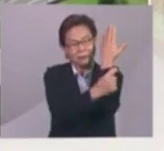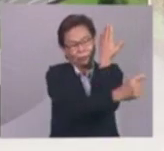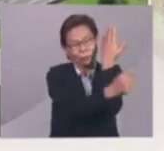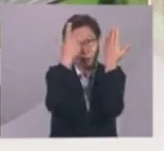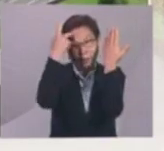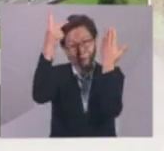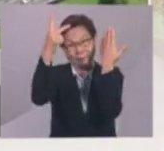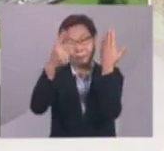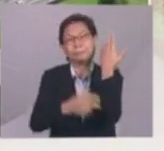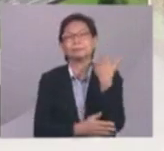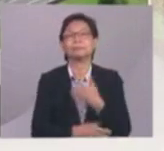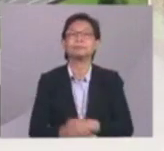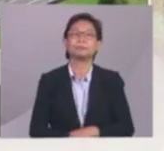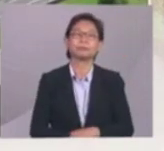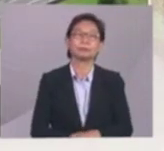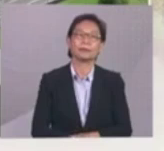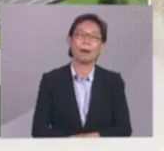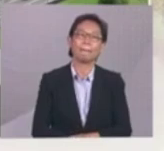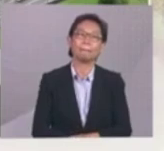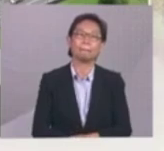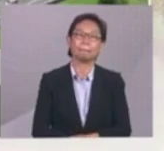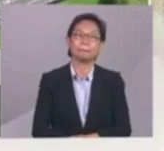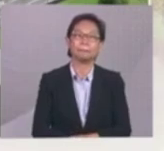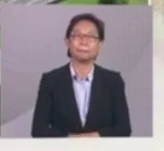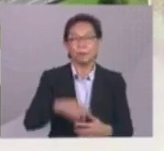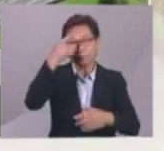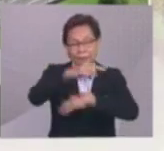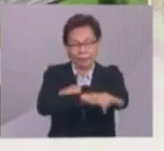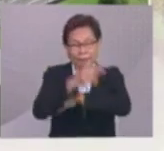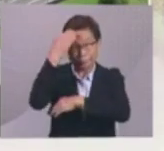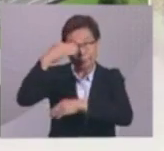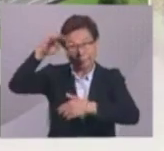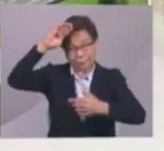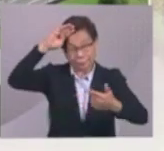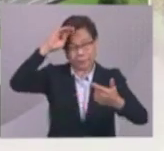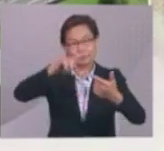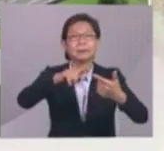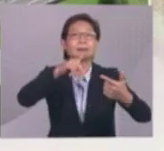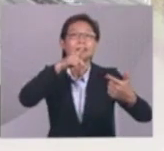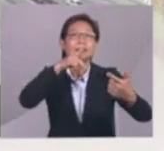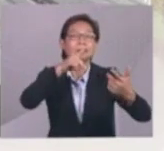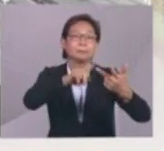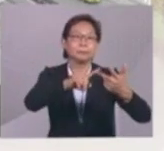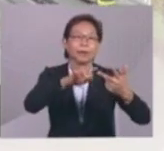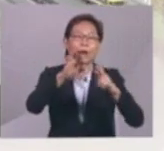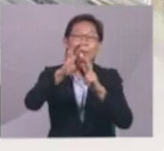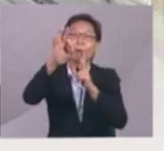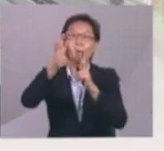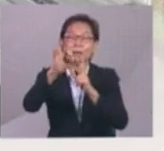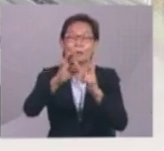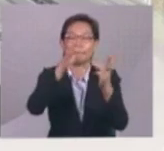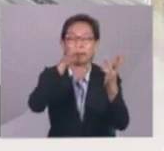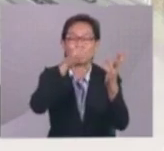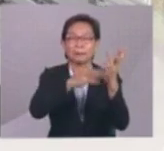Kelantan. Manakala dari bagi negeri Perlis, Kedah, Pulau Pinang,